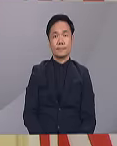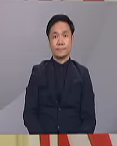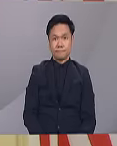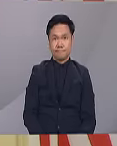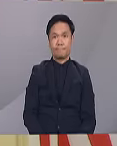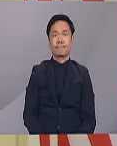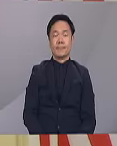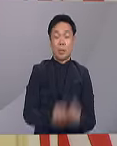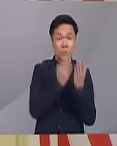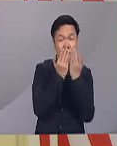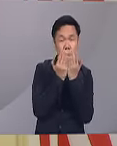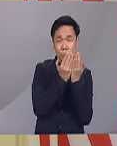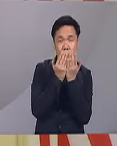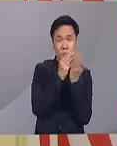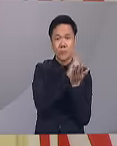Mengenai pelajar di kampus,